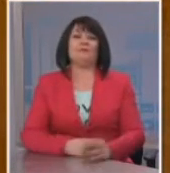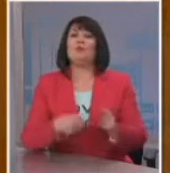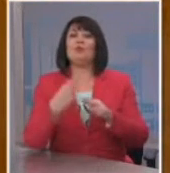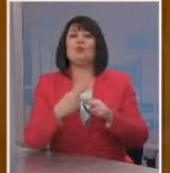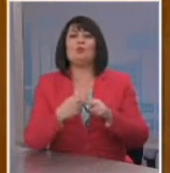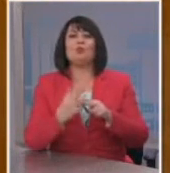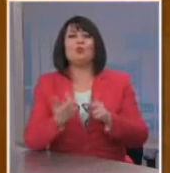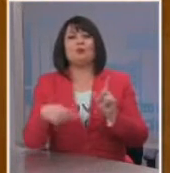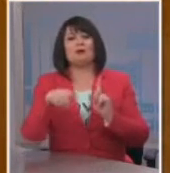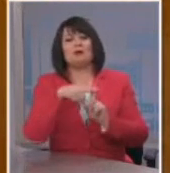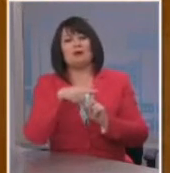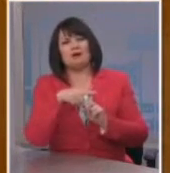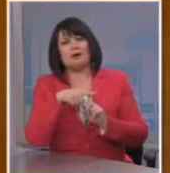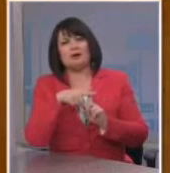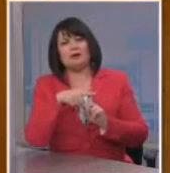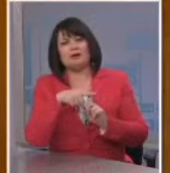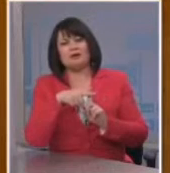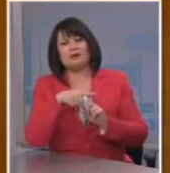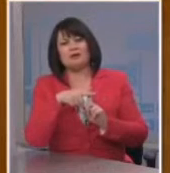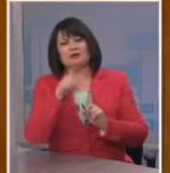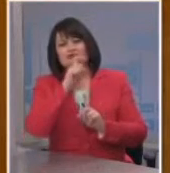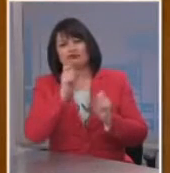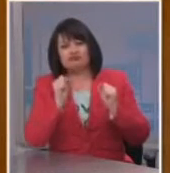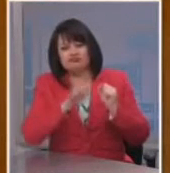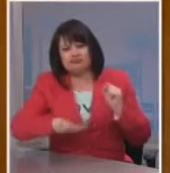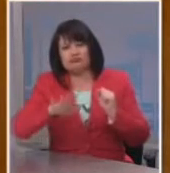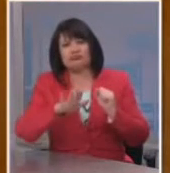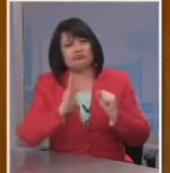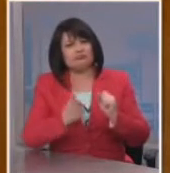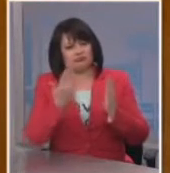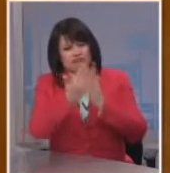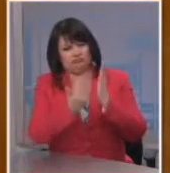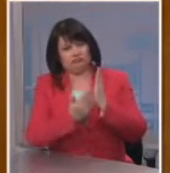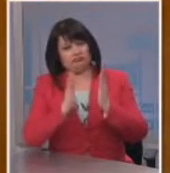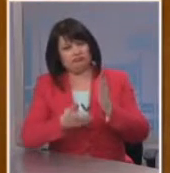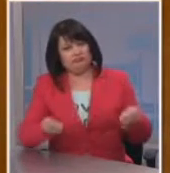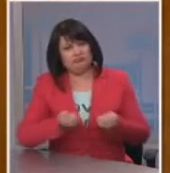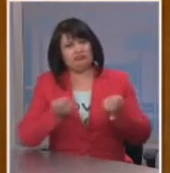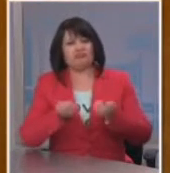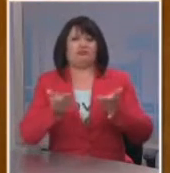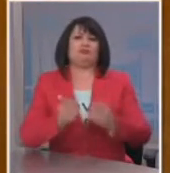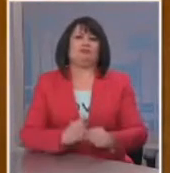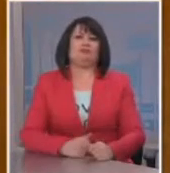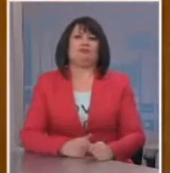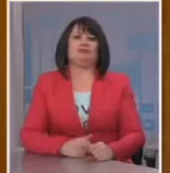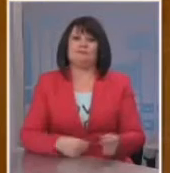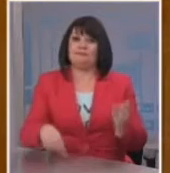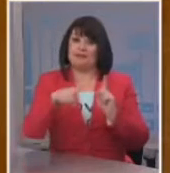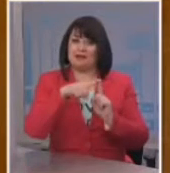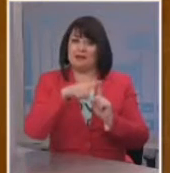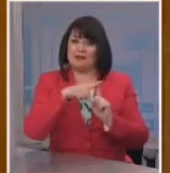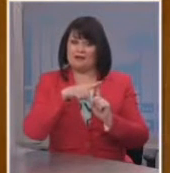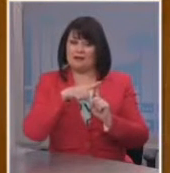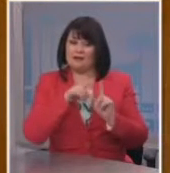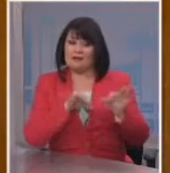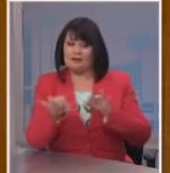το θετικό σενάριο είναι ζωντανό. Είναι υλοποιήσιμο. Και η υλοποίηση του θετικού σενάριου για